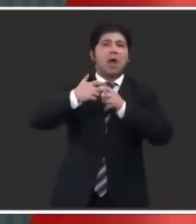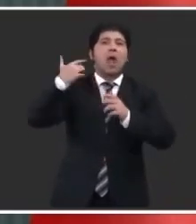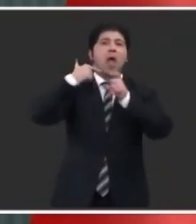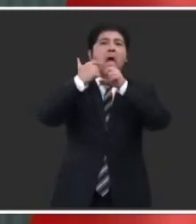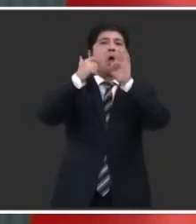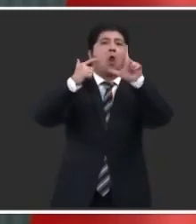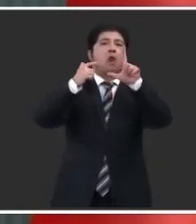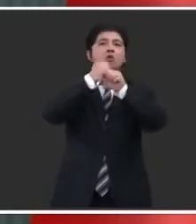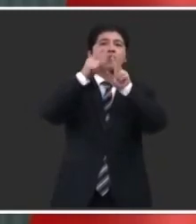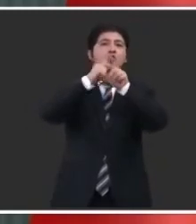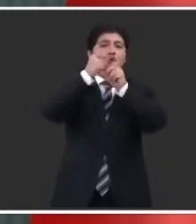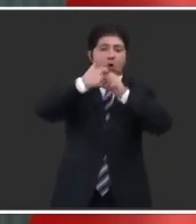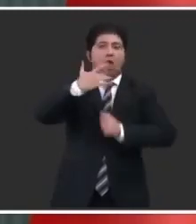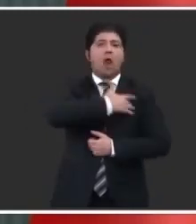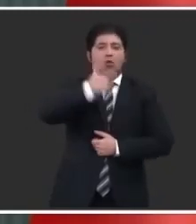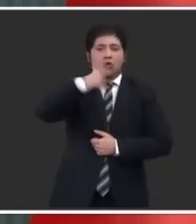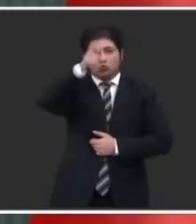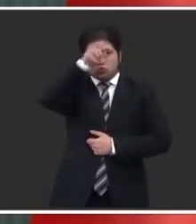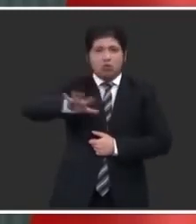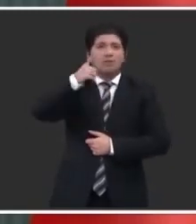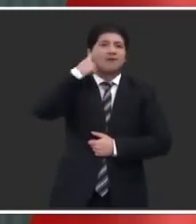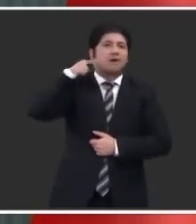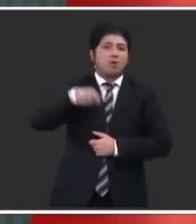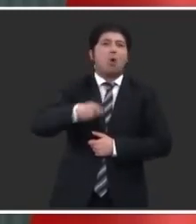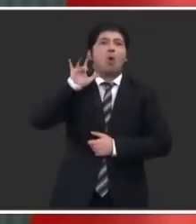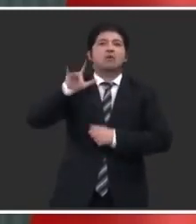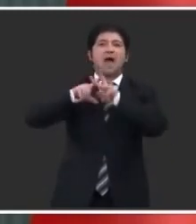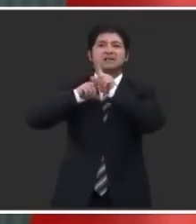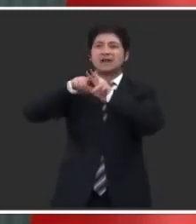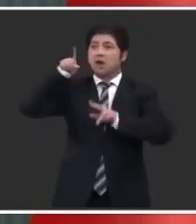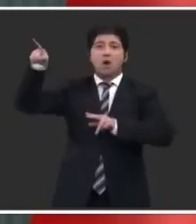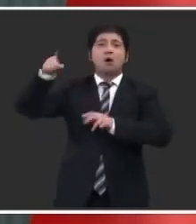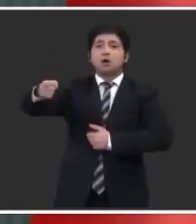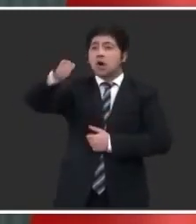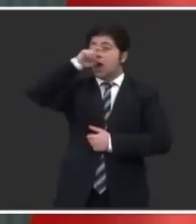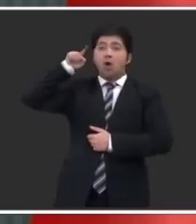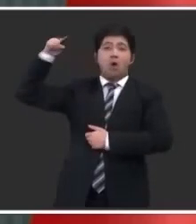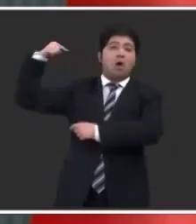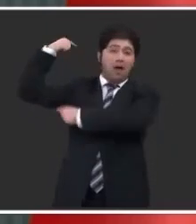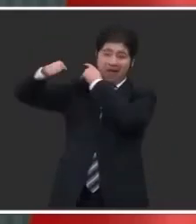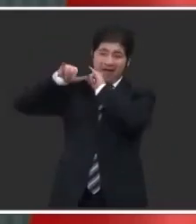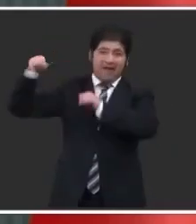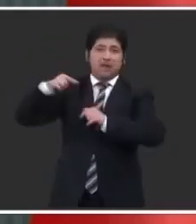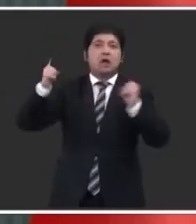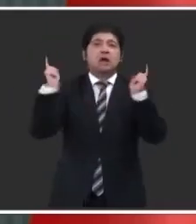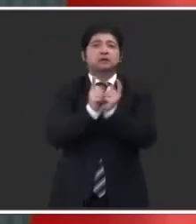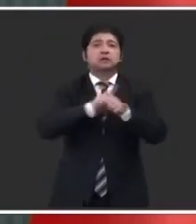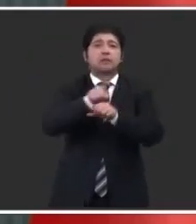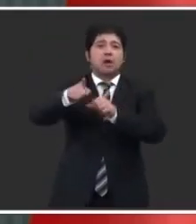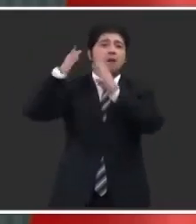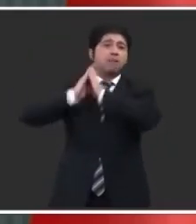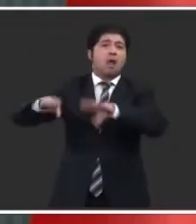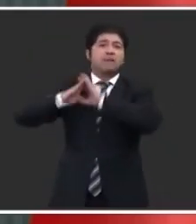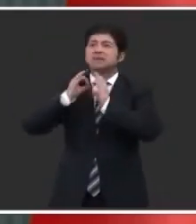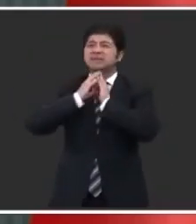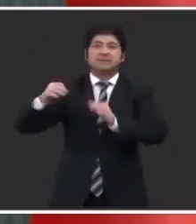Güngör Anadolu'daki Türk devletlerinin Orta Asya'daki devasa imparatorluklar gibi kısa sürede yıkılıp